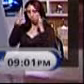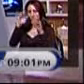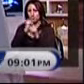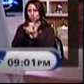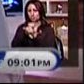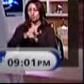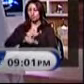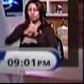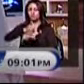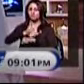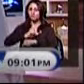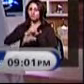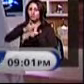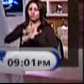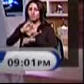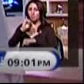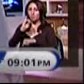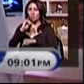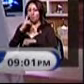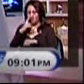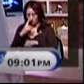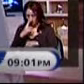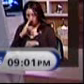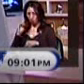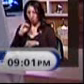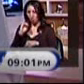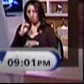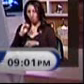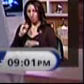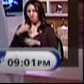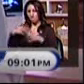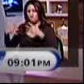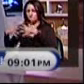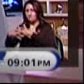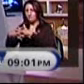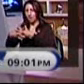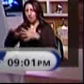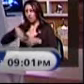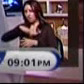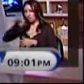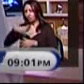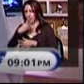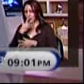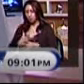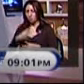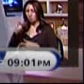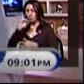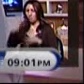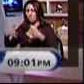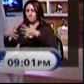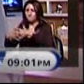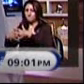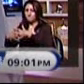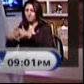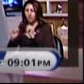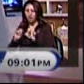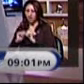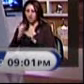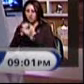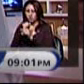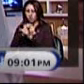معنى بعيدا عن الولاء والولاء الناقص او انعدام الولاء، بدليل انه لاول مره في تاريخ